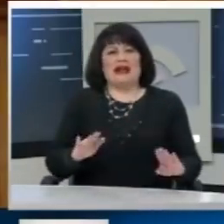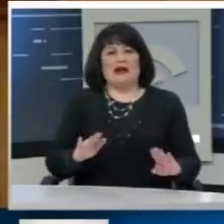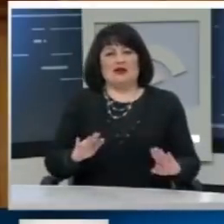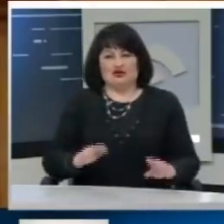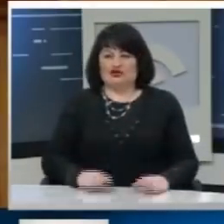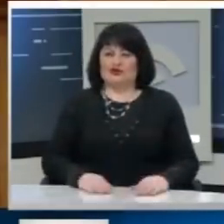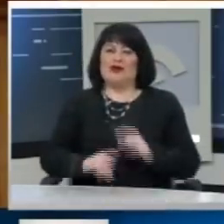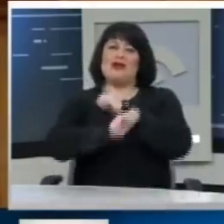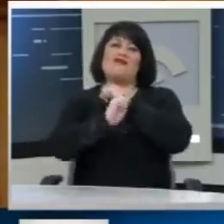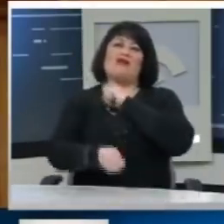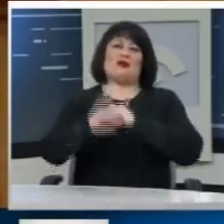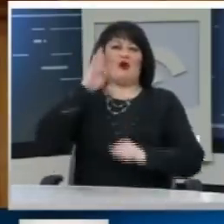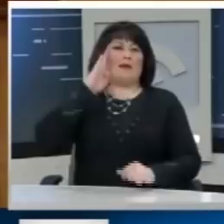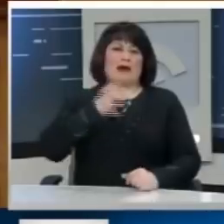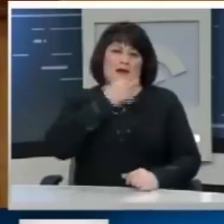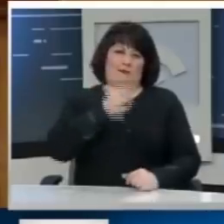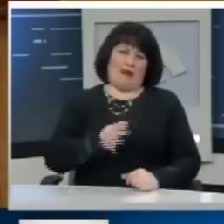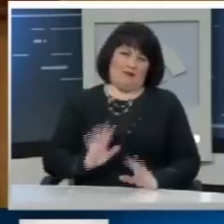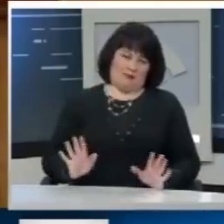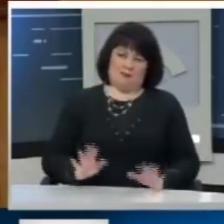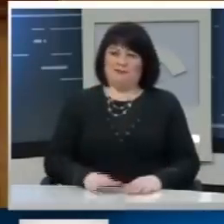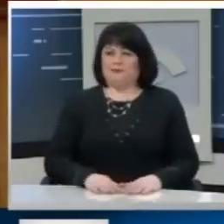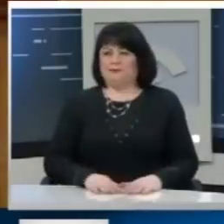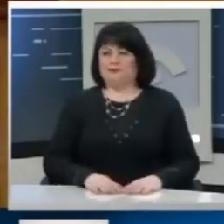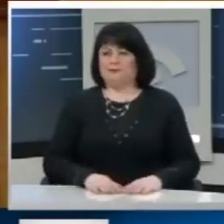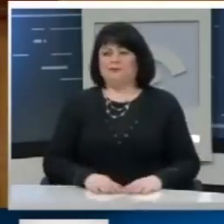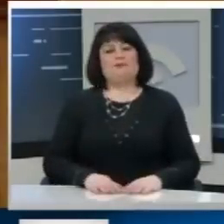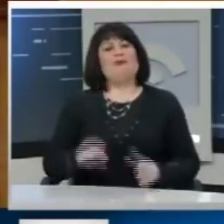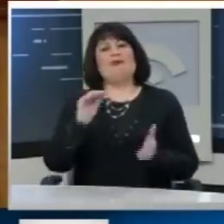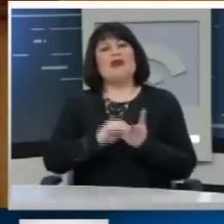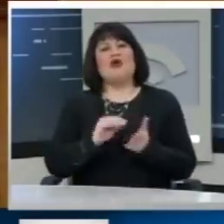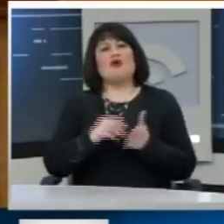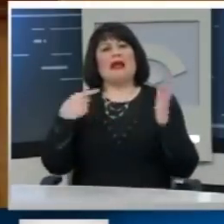βέτο των Ηνωμένων Πολιτειών της Αμερικής. Τι άλλο έγινε το